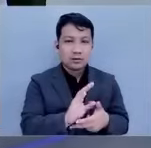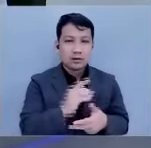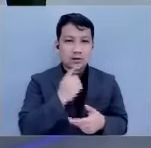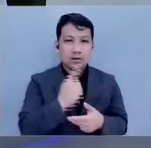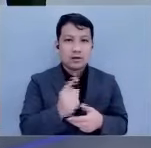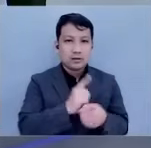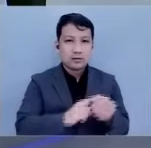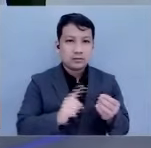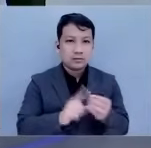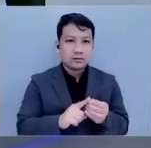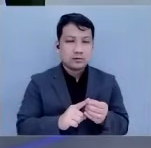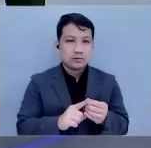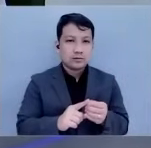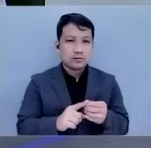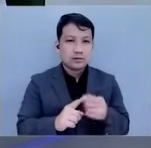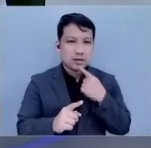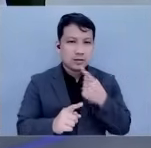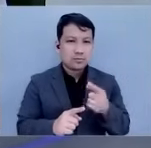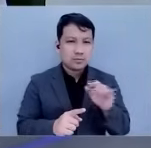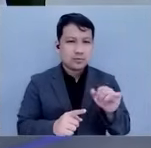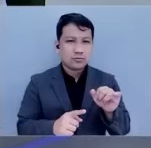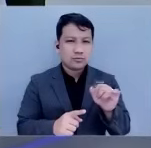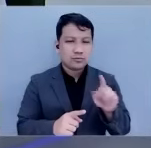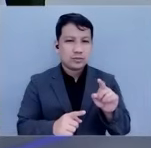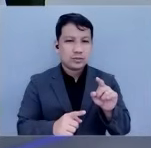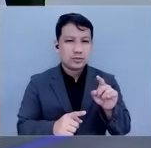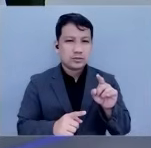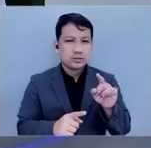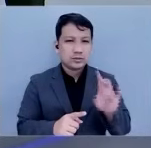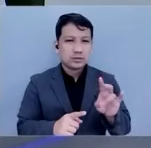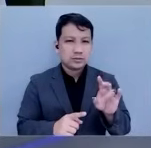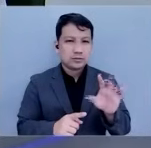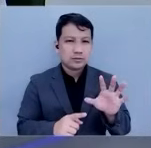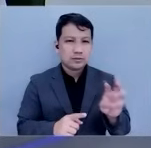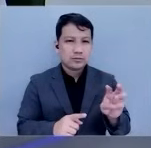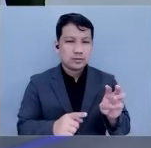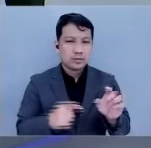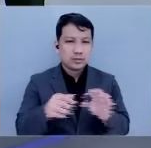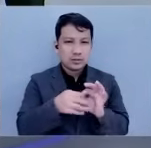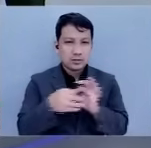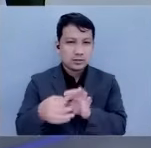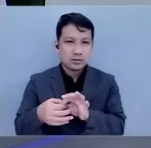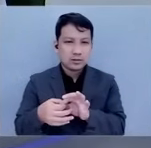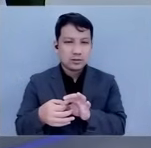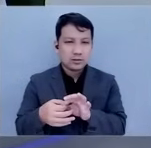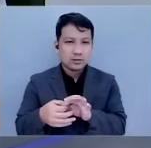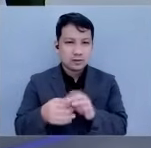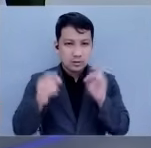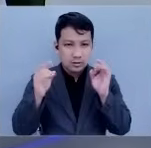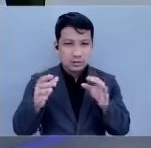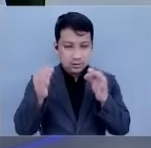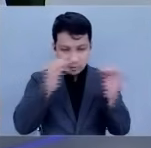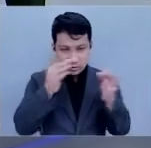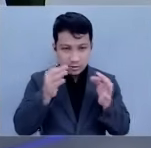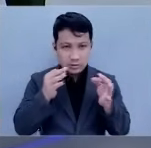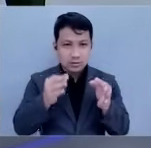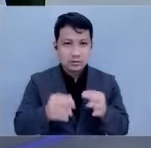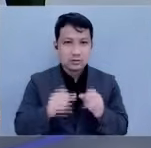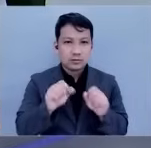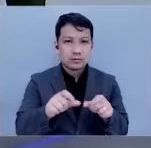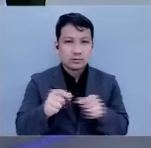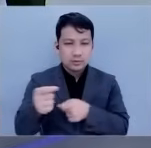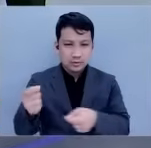Ang criminal case number 17165 ay para sa violation ng Section 5 ng Dangerous Drugs Act o ang Sale, Trading,